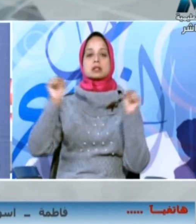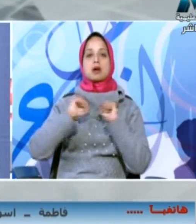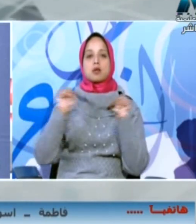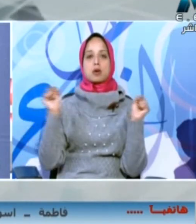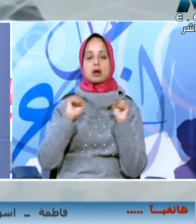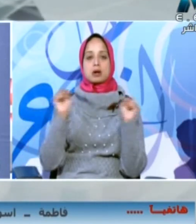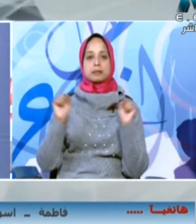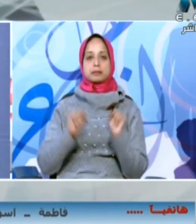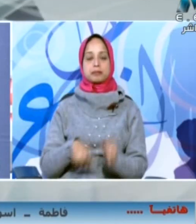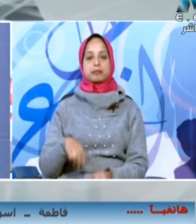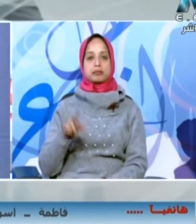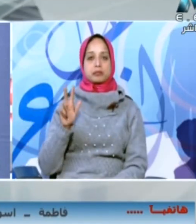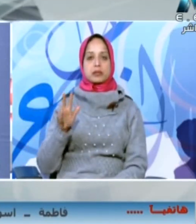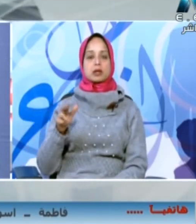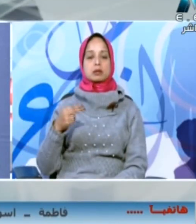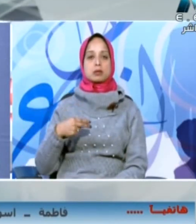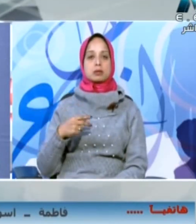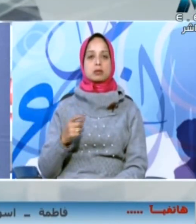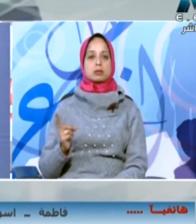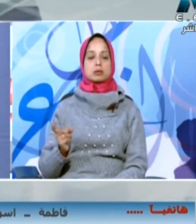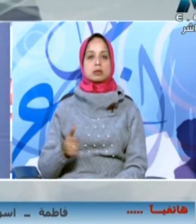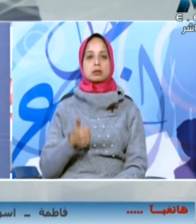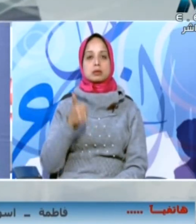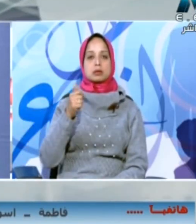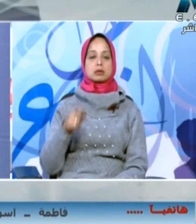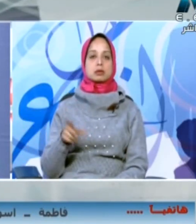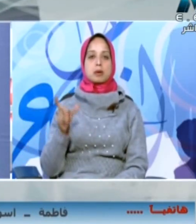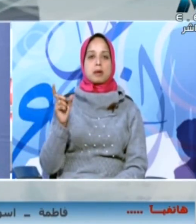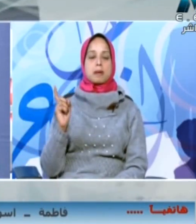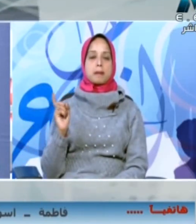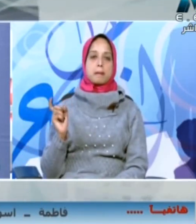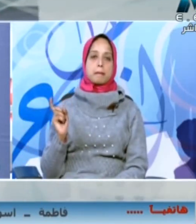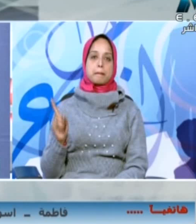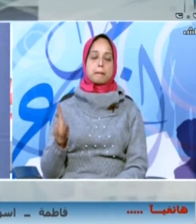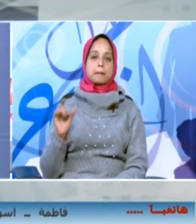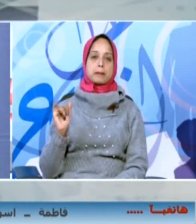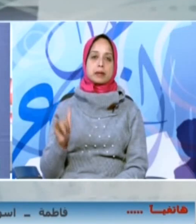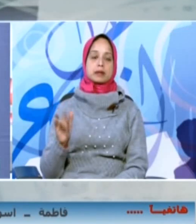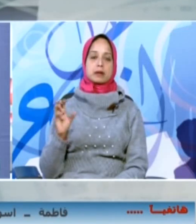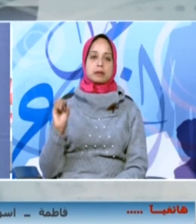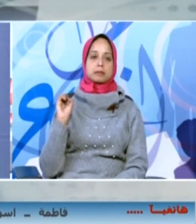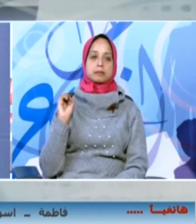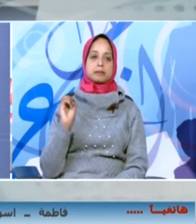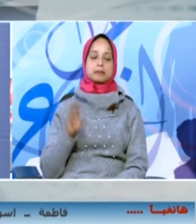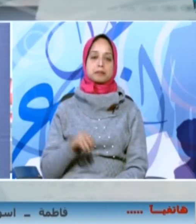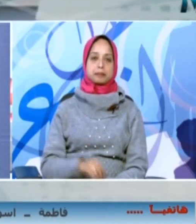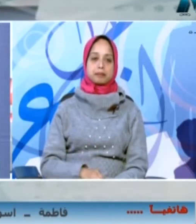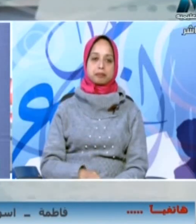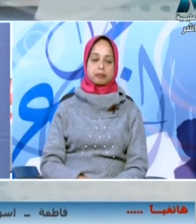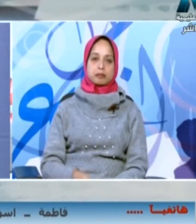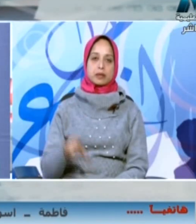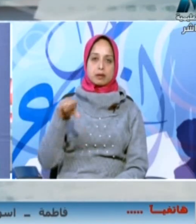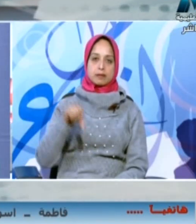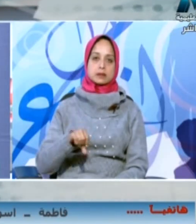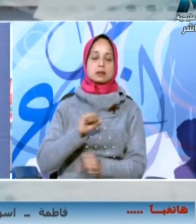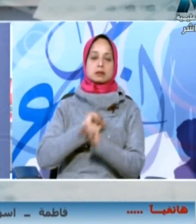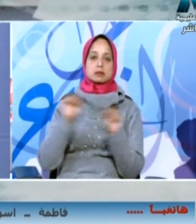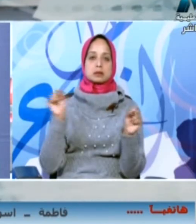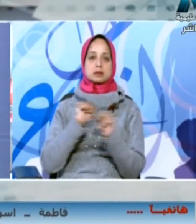الثوره العربيه؟ ما يا مسهل النتائج المترتبه على فشل